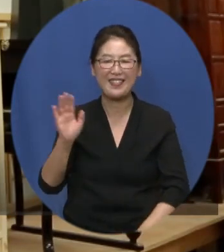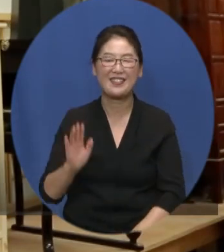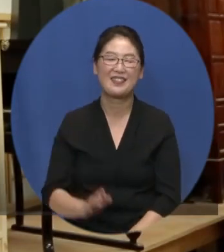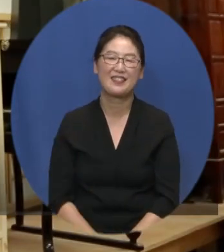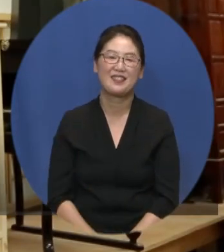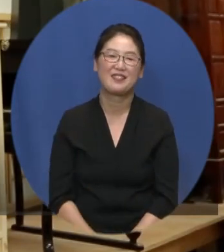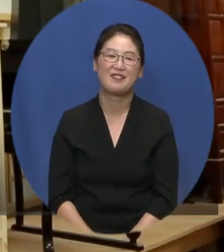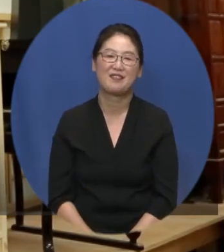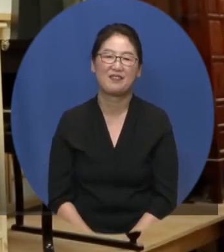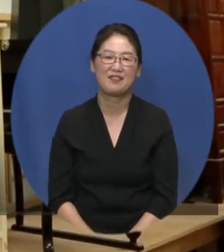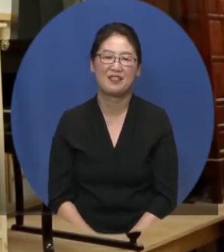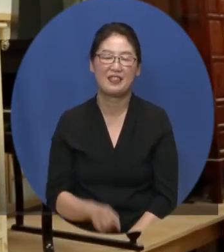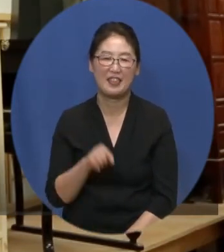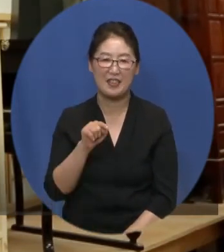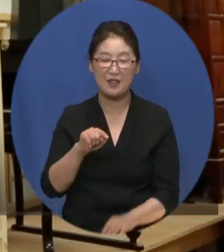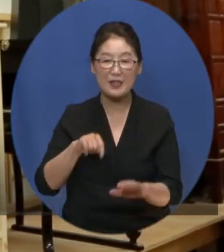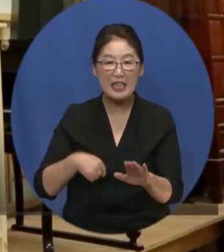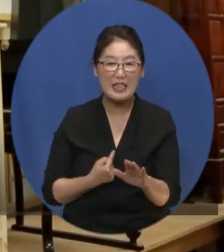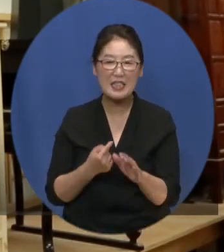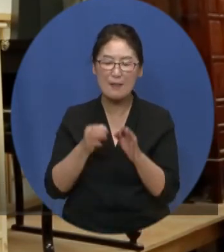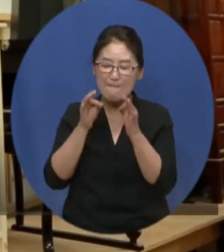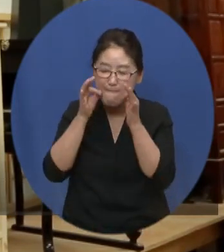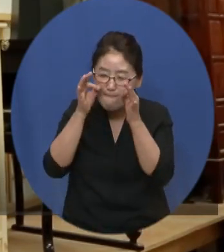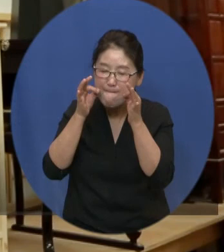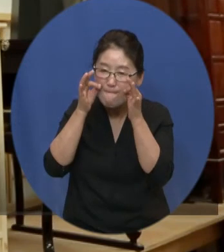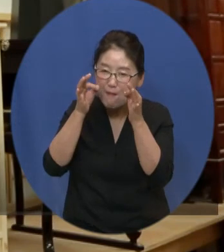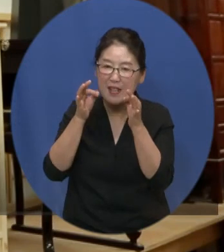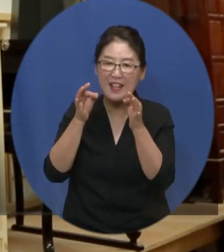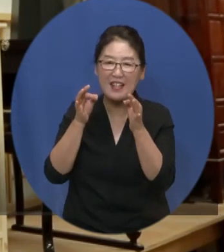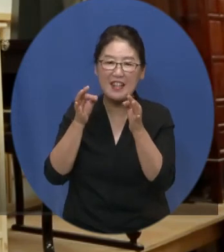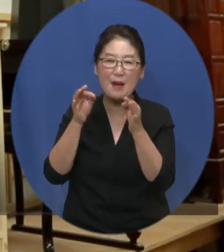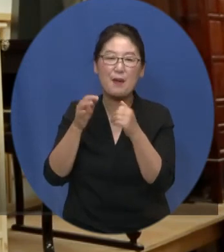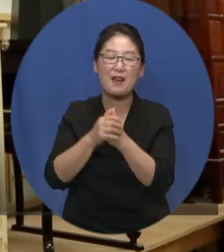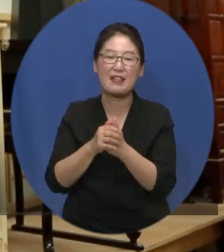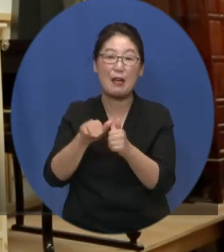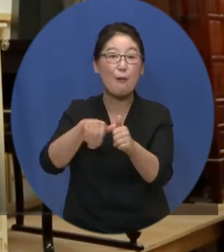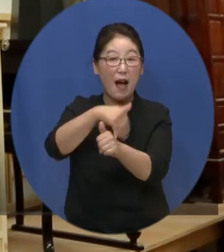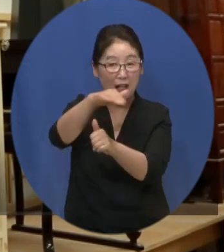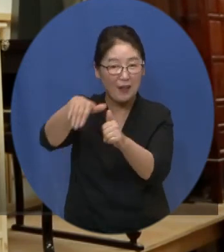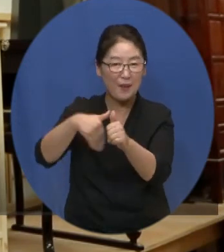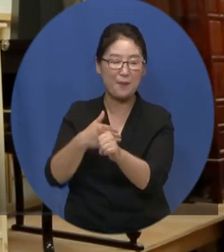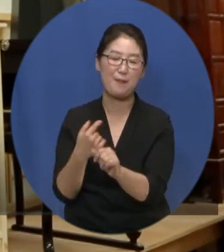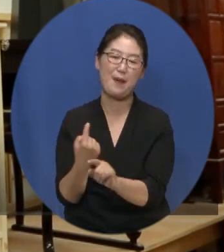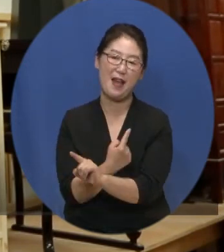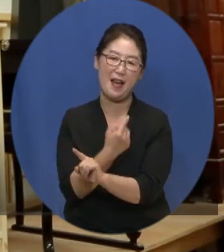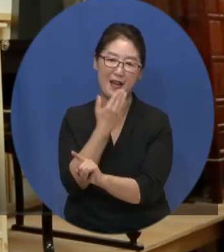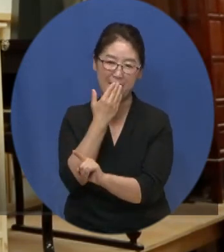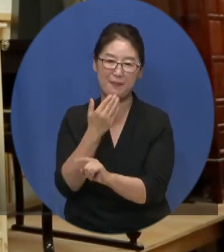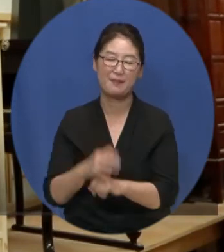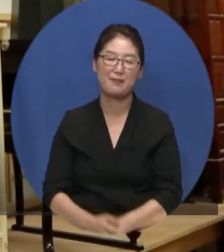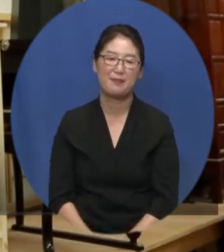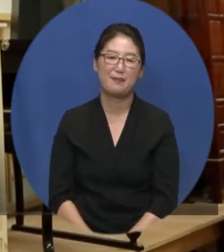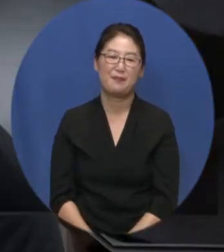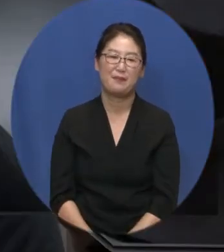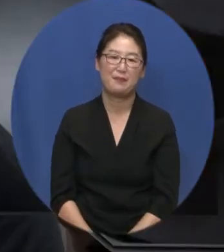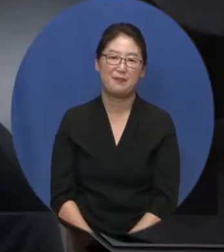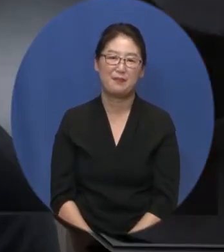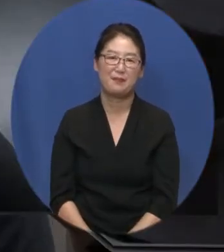본인이 어떻게 하느냐에 따라서 이것은 충분히 바뀔 수 있다고 생각해요 크게